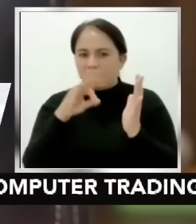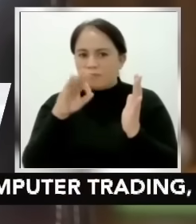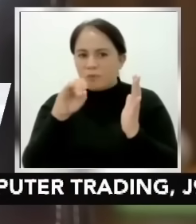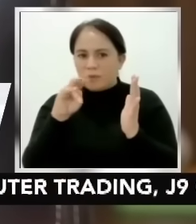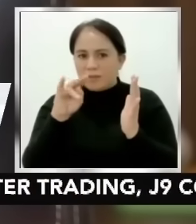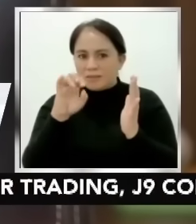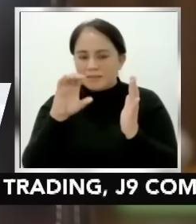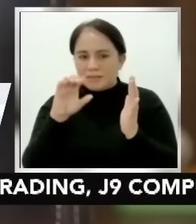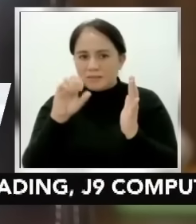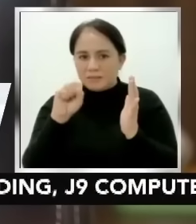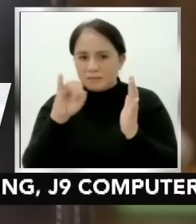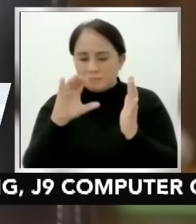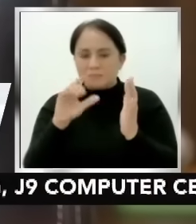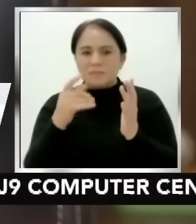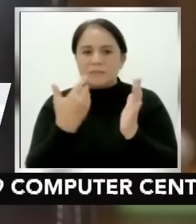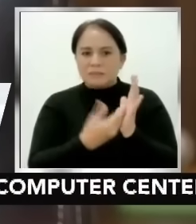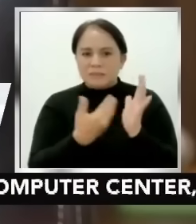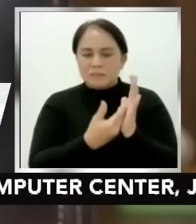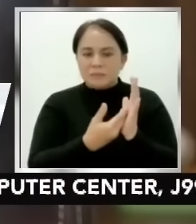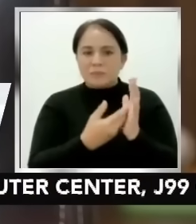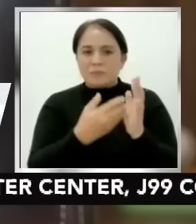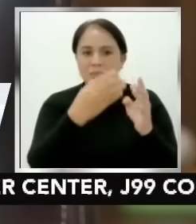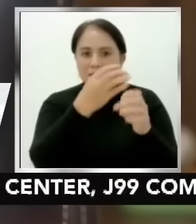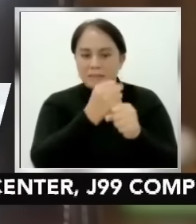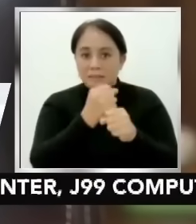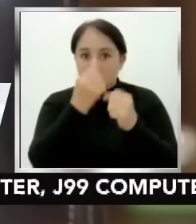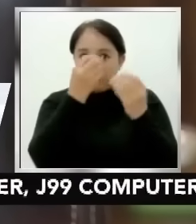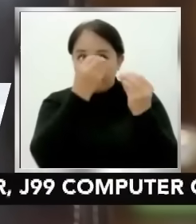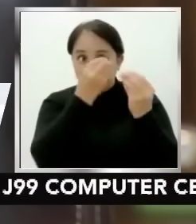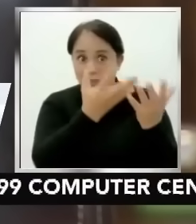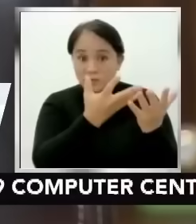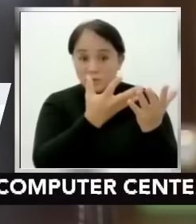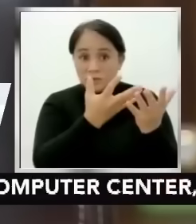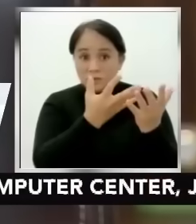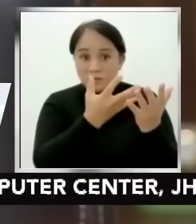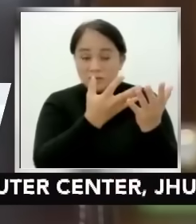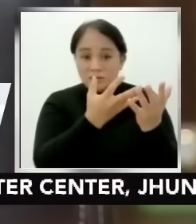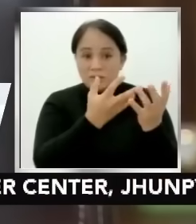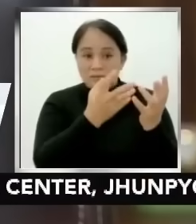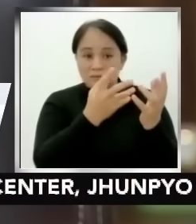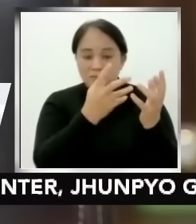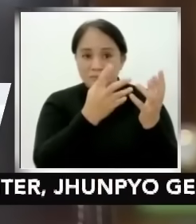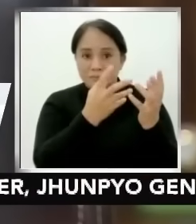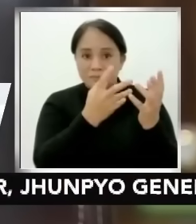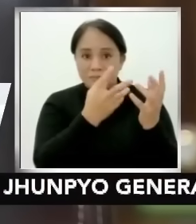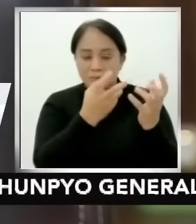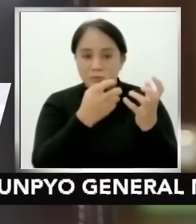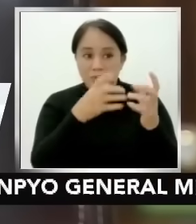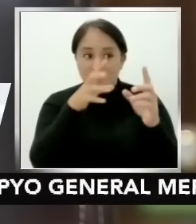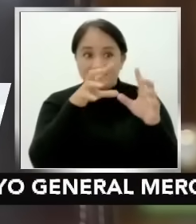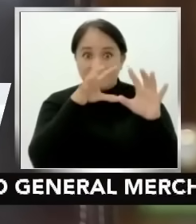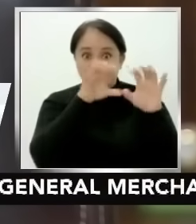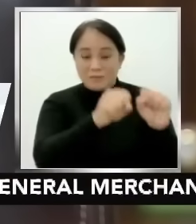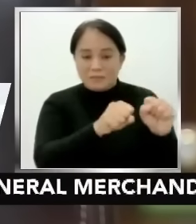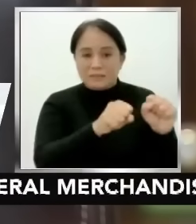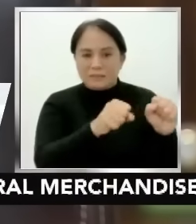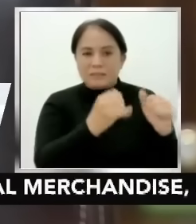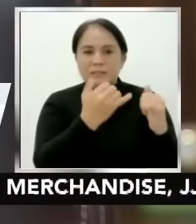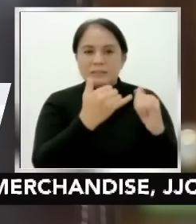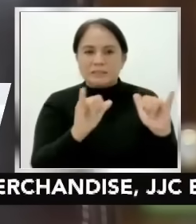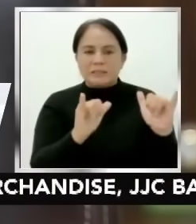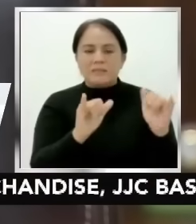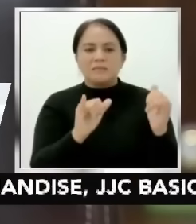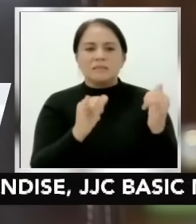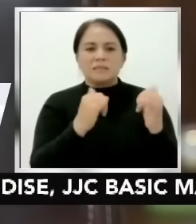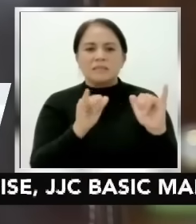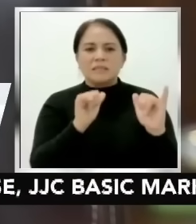even maka-extract kami ng information dito sa mga nahuling suspect, it's useless if it's not